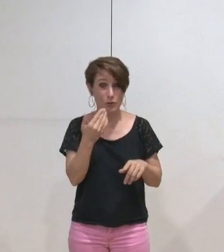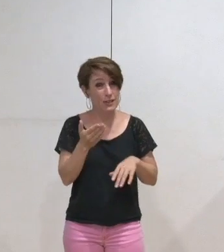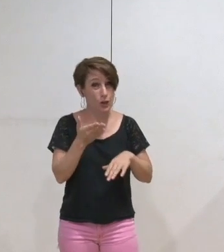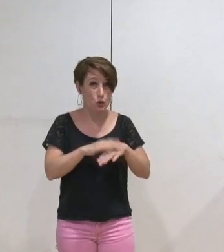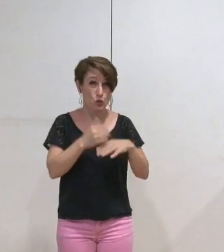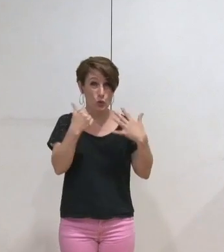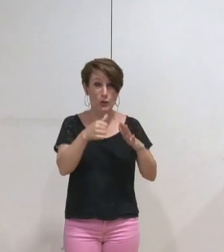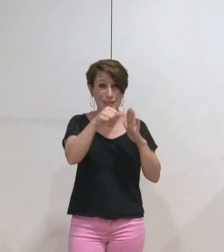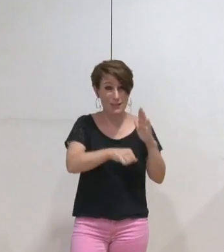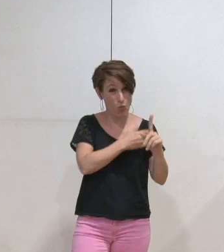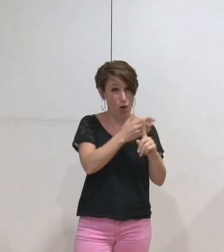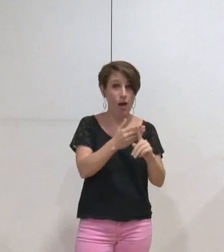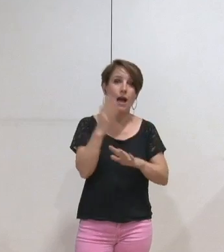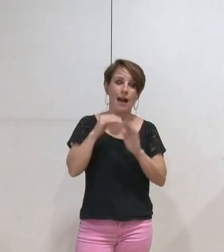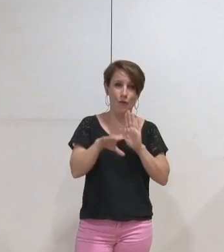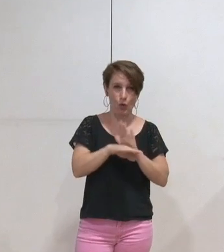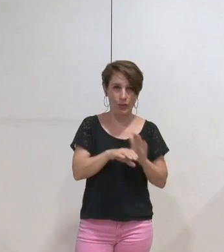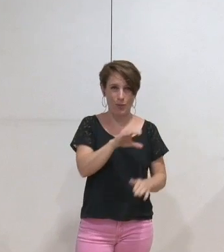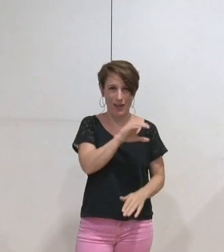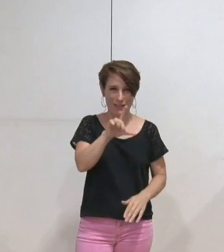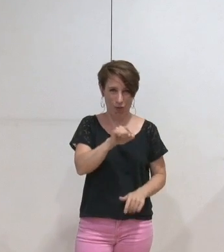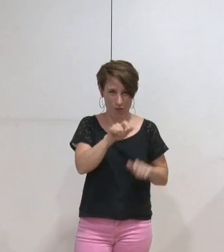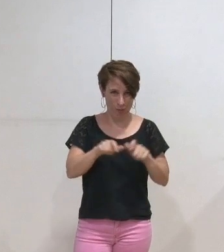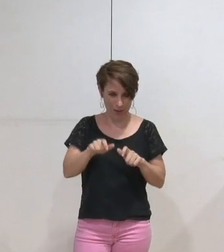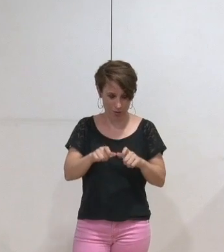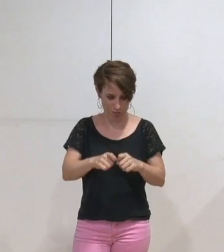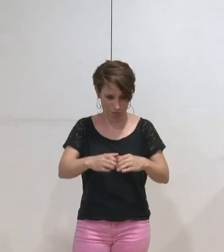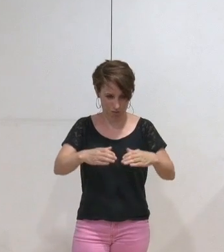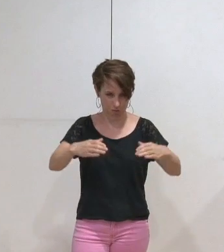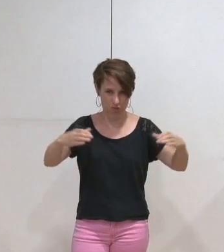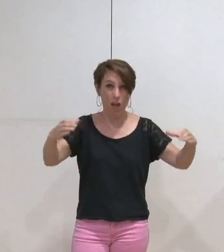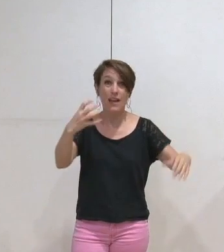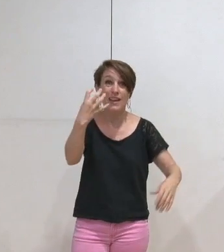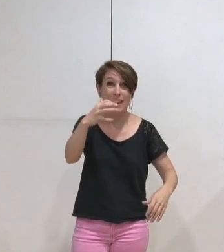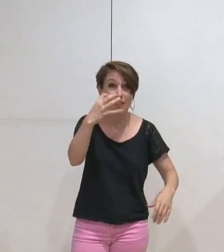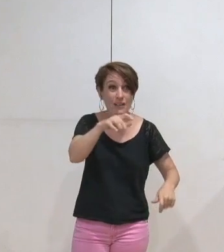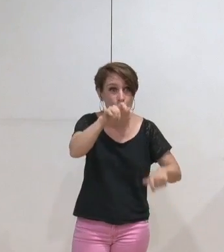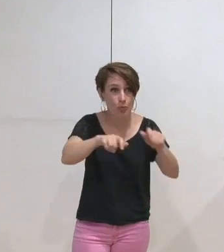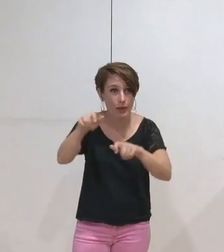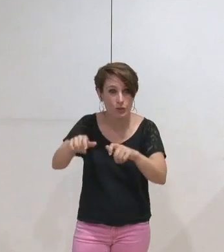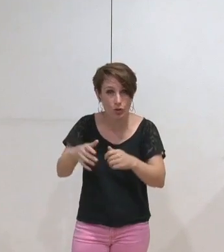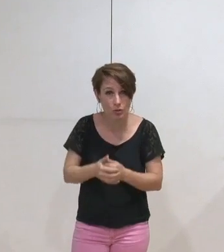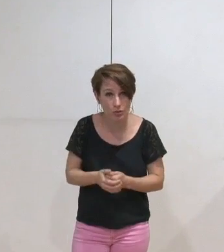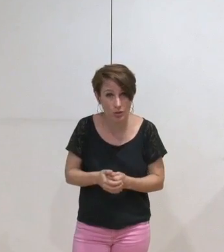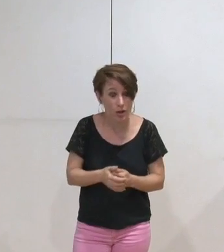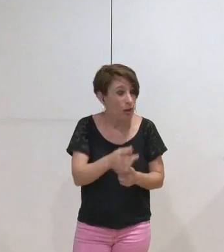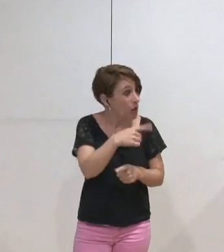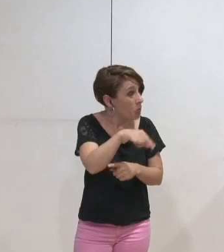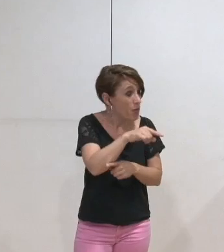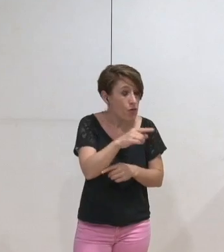personnes relève de la purlitote et du refus en réalité de vous confronter au bilan humain global de